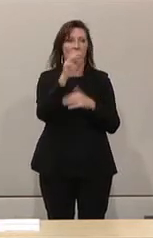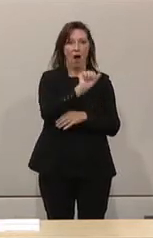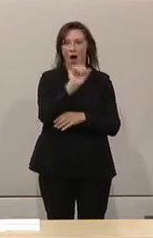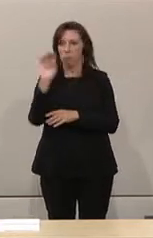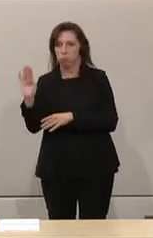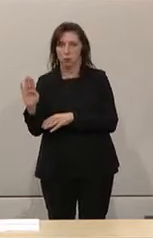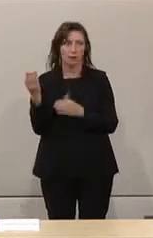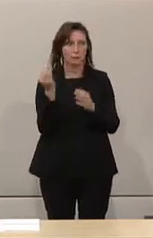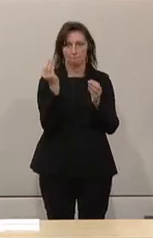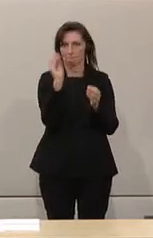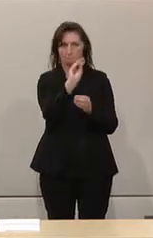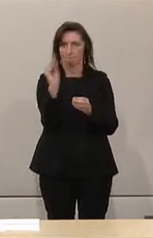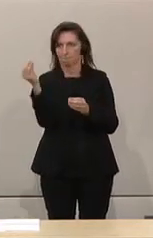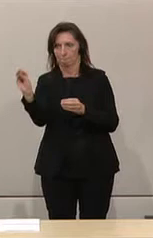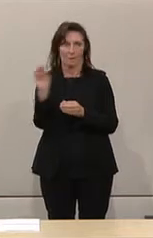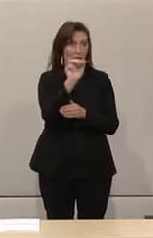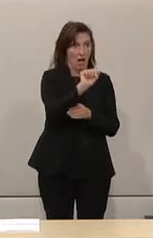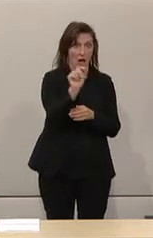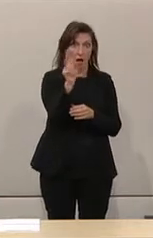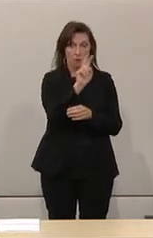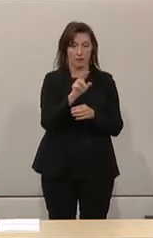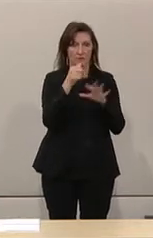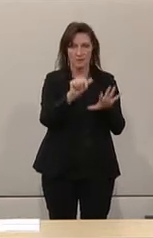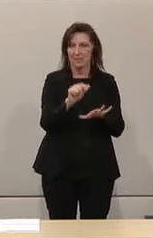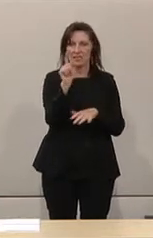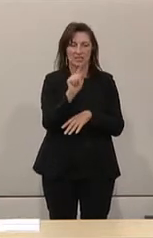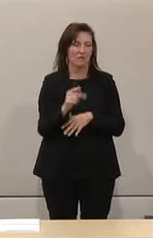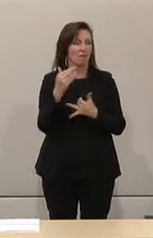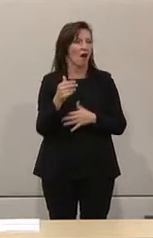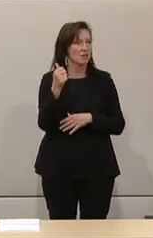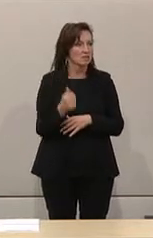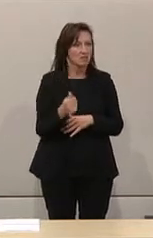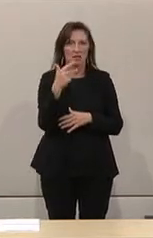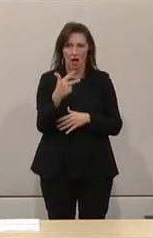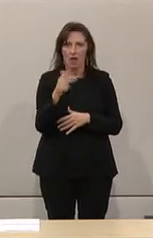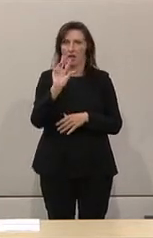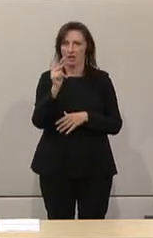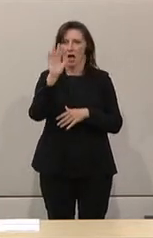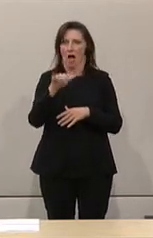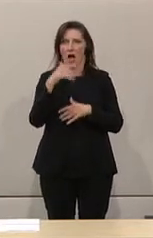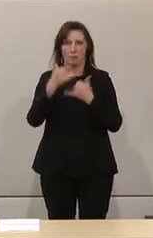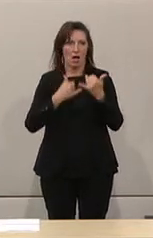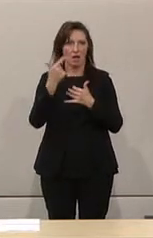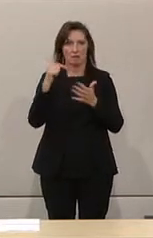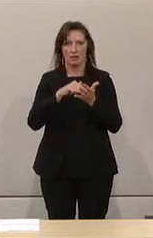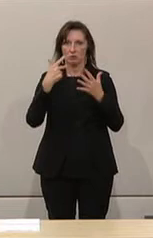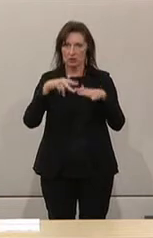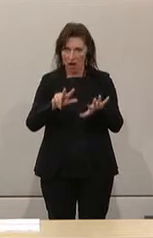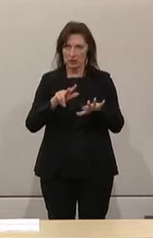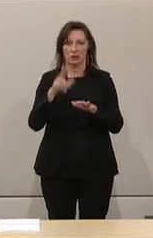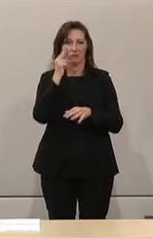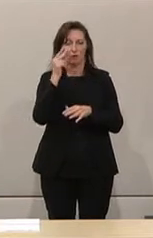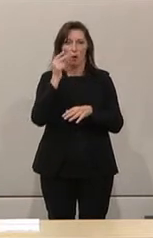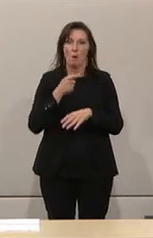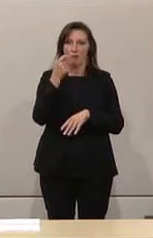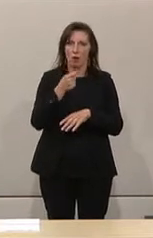8b eingefügt. 8a, § 16 Absatz 1 Ziffer 3 lautet: Drittens, ab dem Jahr 2018 der Wohnbauförderungsbeitrag zum